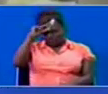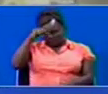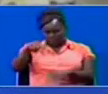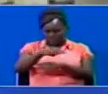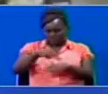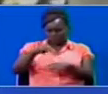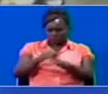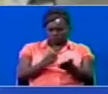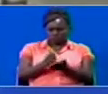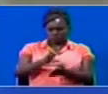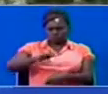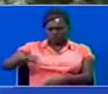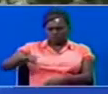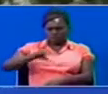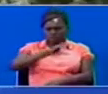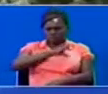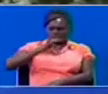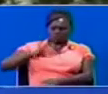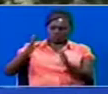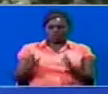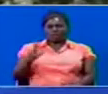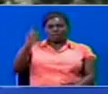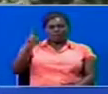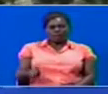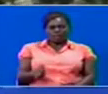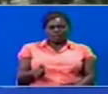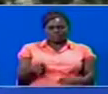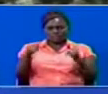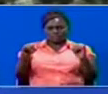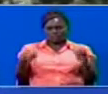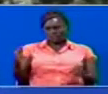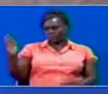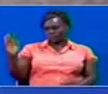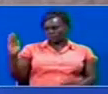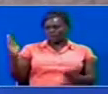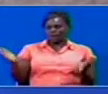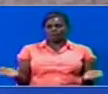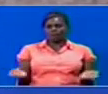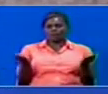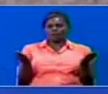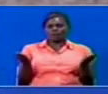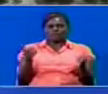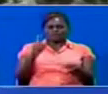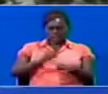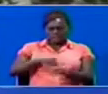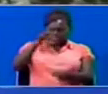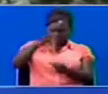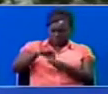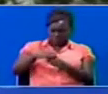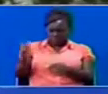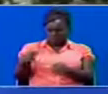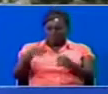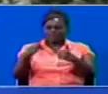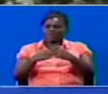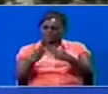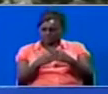county commissioner, tunawasi kwamba lazima watimize hii maneno ya security ya Mount Elgon, so that tukija kura mwezi wa nane,